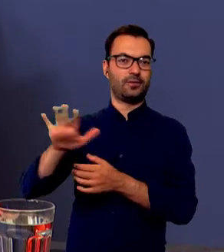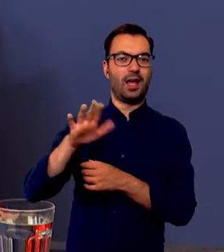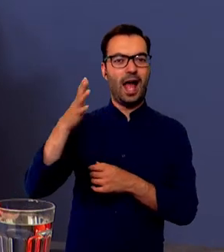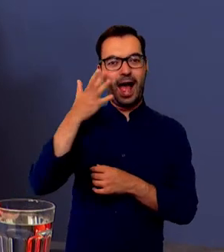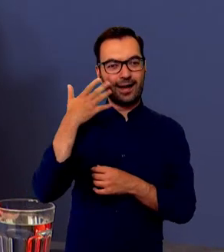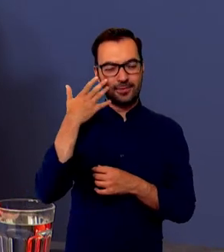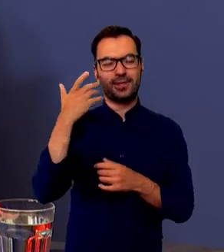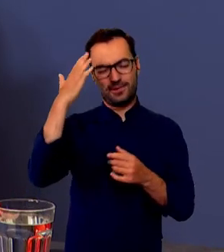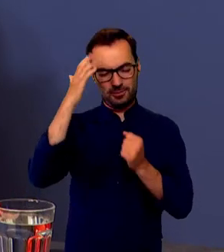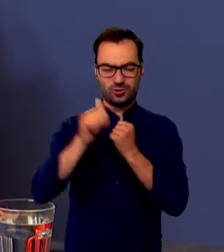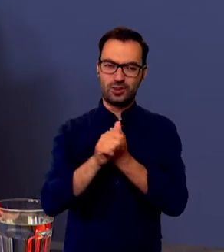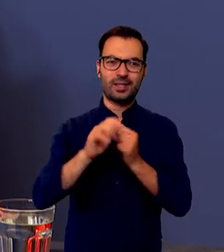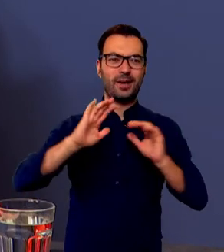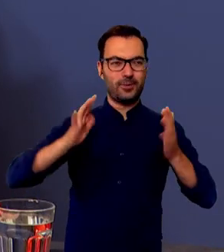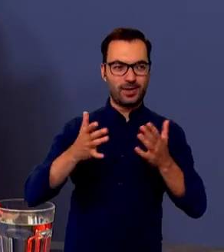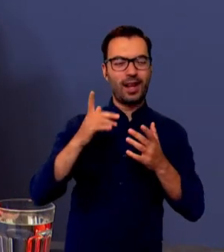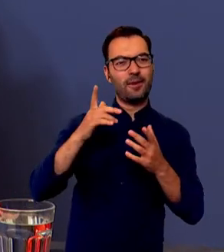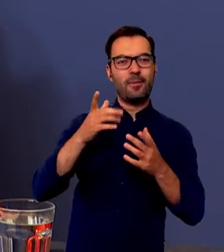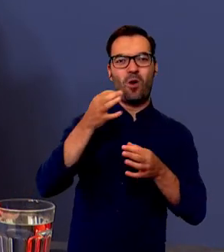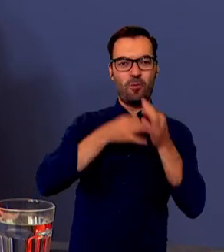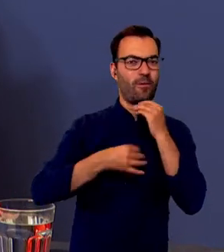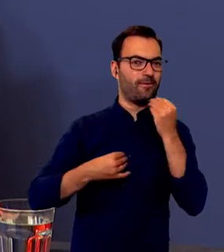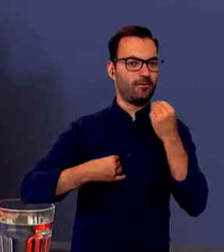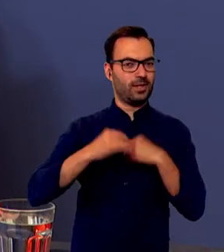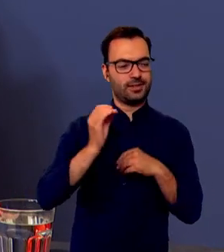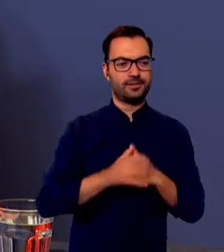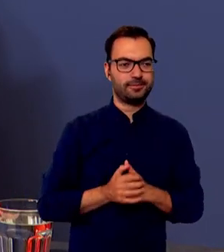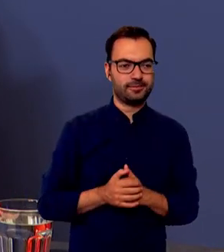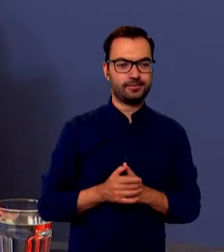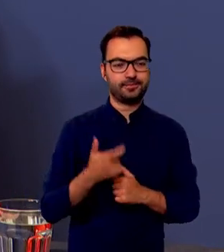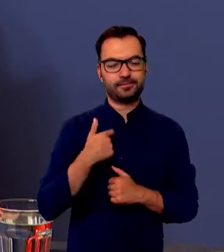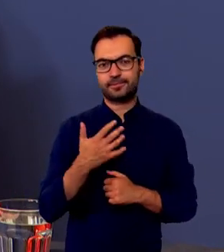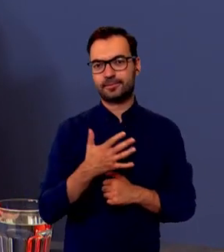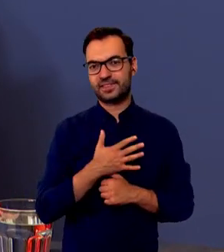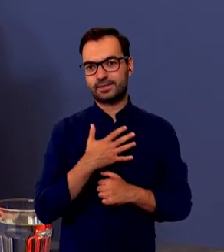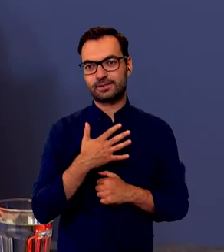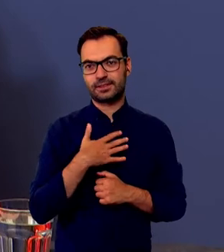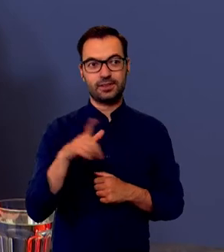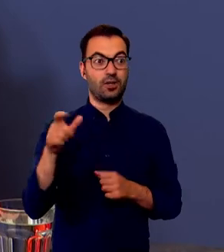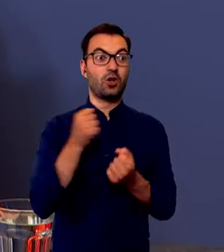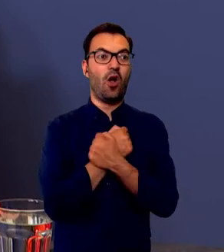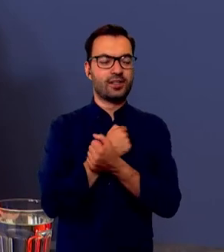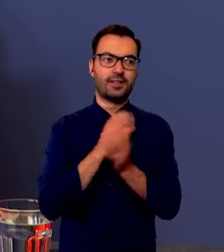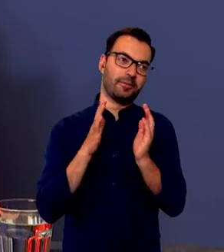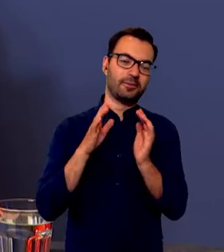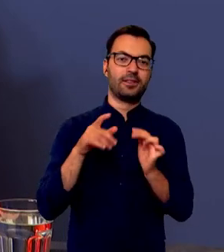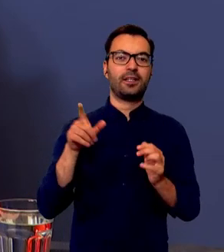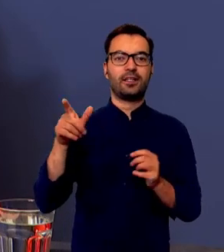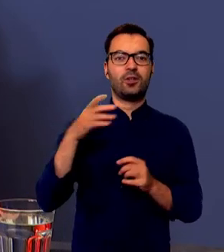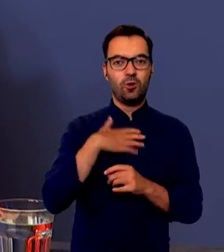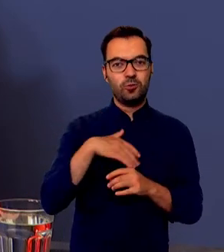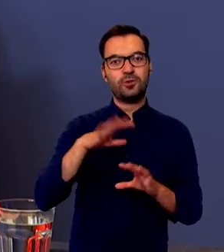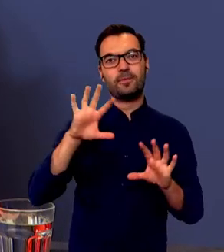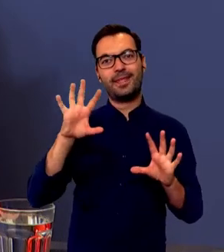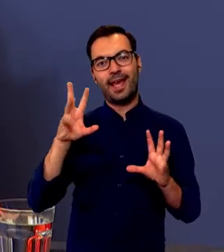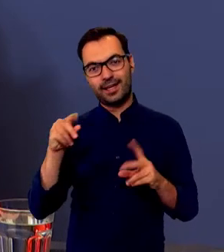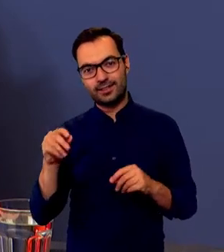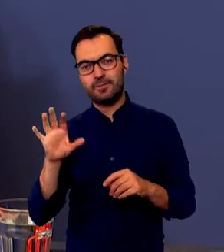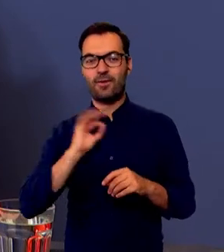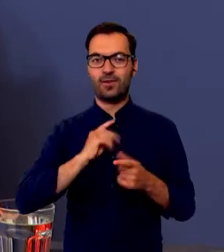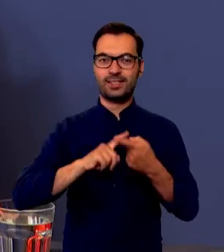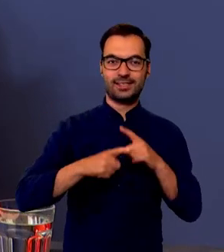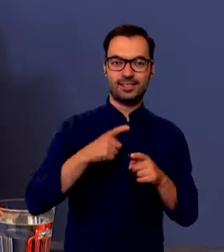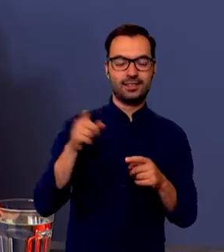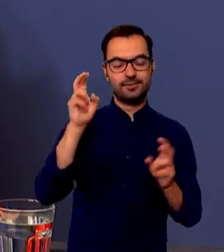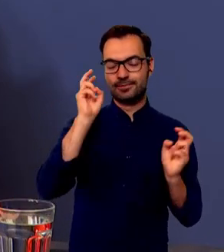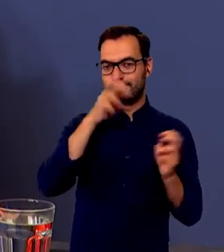skrót myślowy, ale rozwińmy go. Ja mam nawet takie wrażenie, że nie wiem, czy aż ją kochasz, ale jako kobieta, która lubi piękno, która ma swój styl,